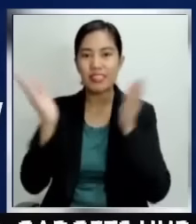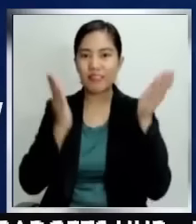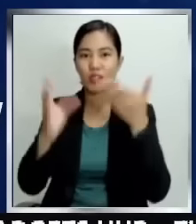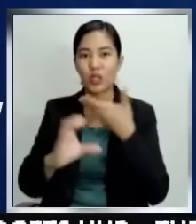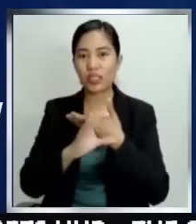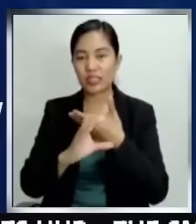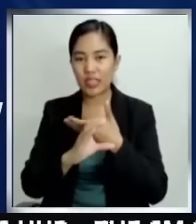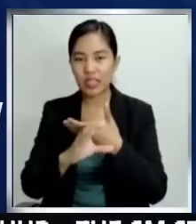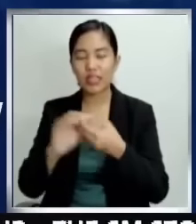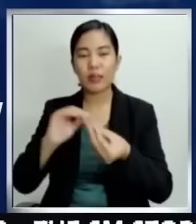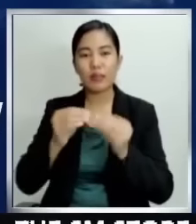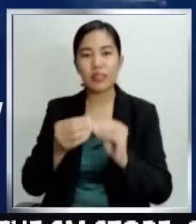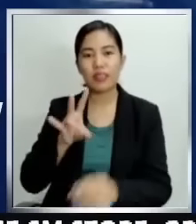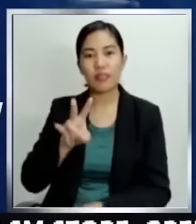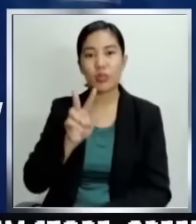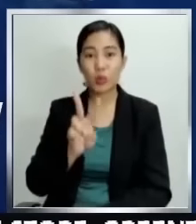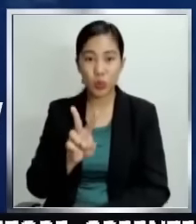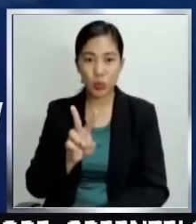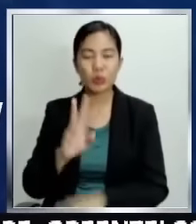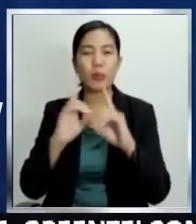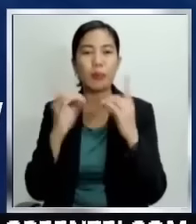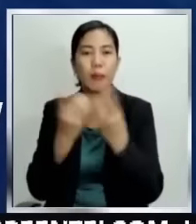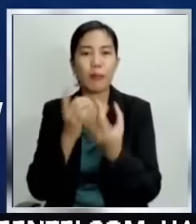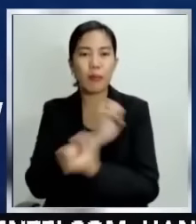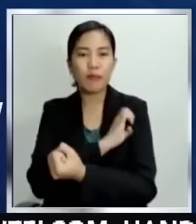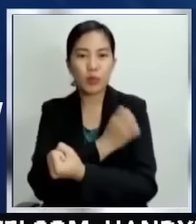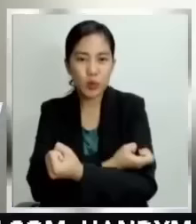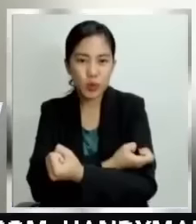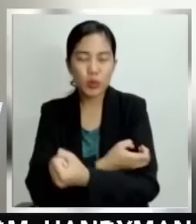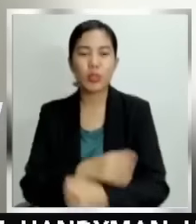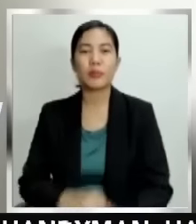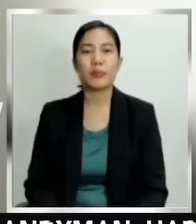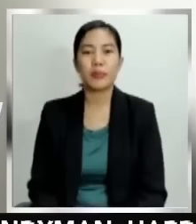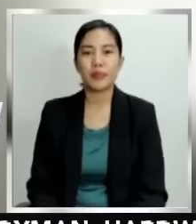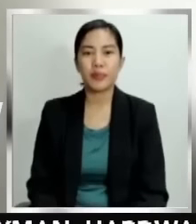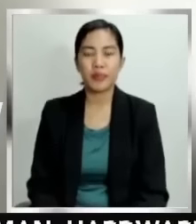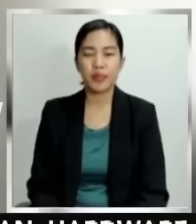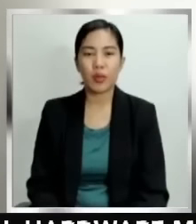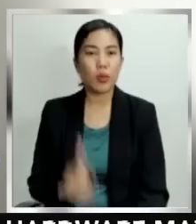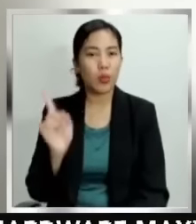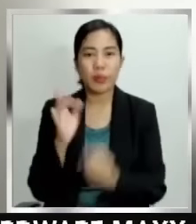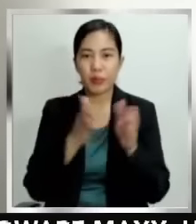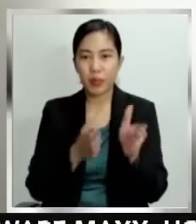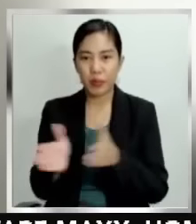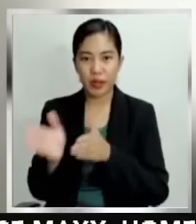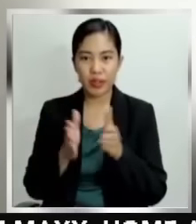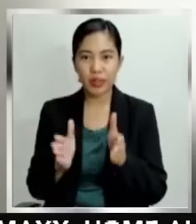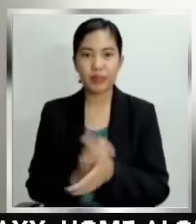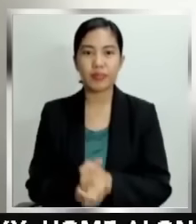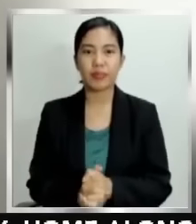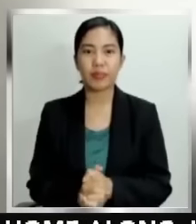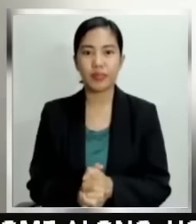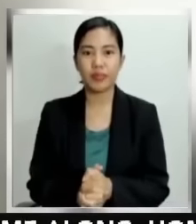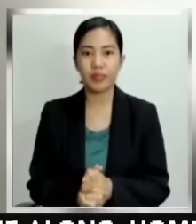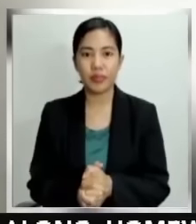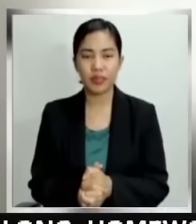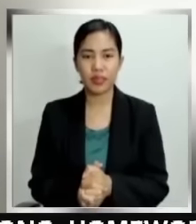ng Department of Energy. What we are really preparing is as much as possible, hindi sila makagain ng full